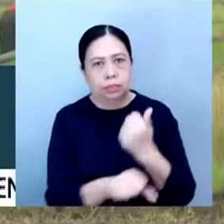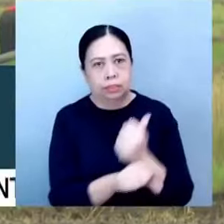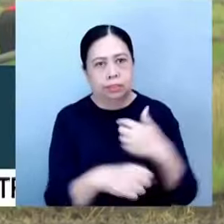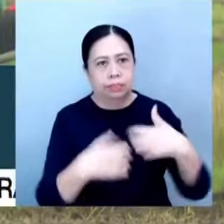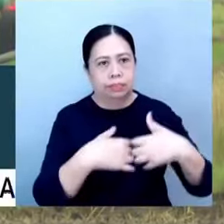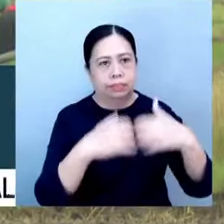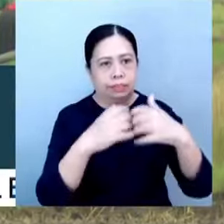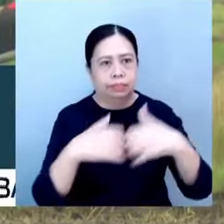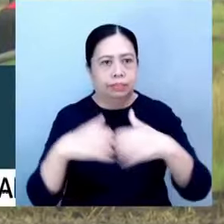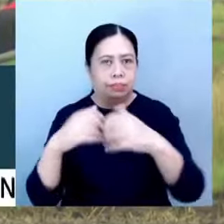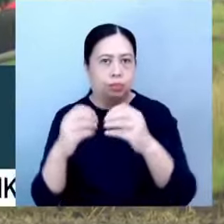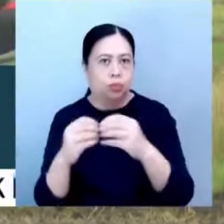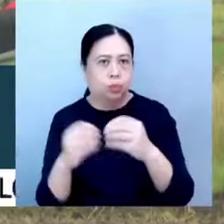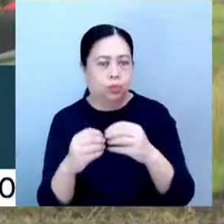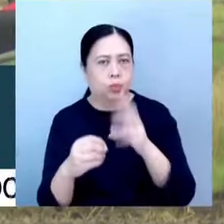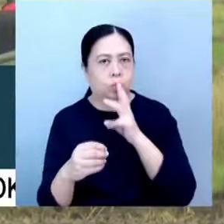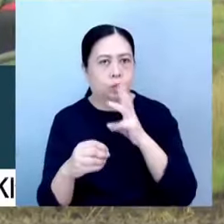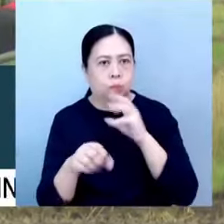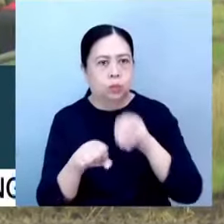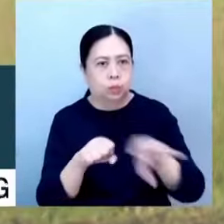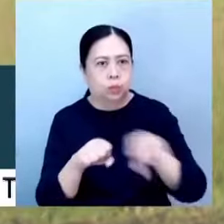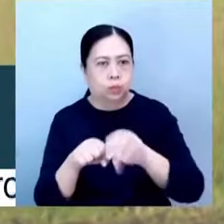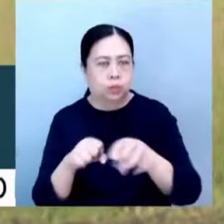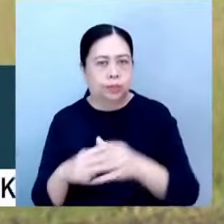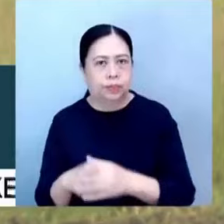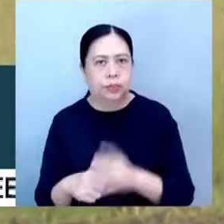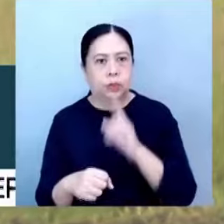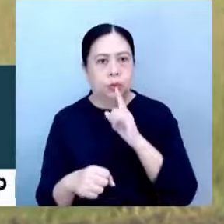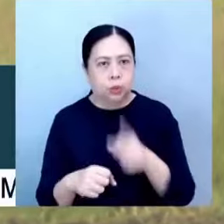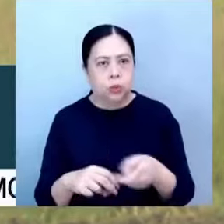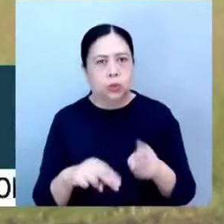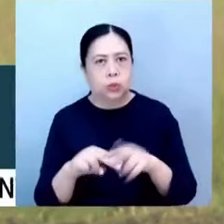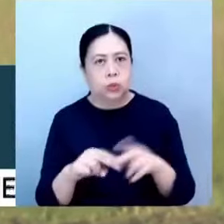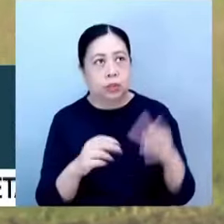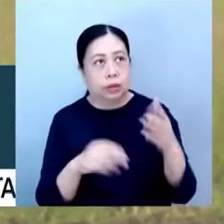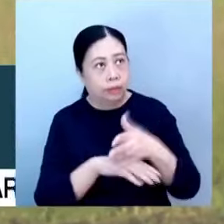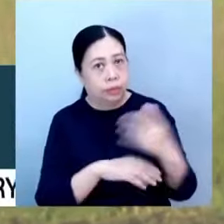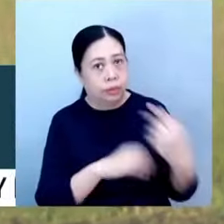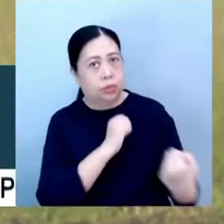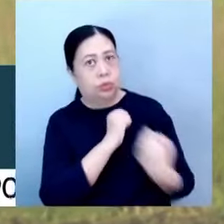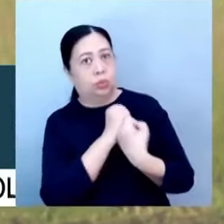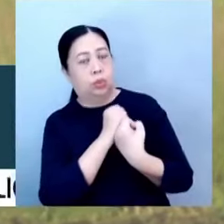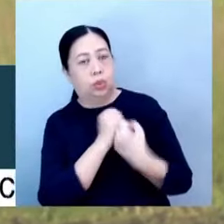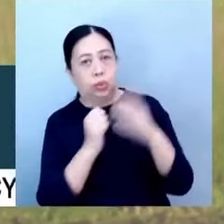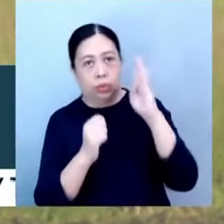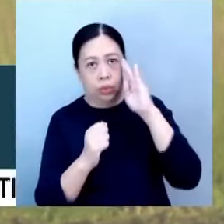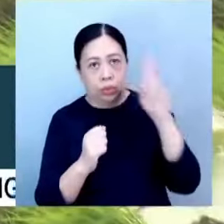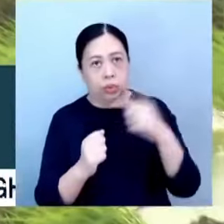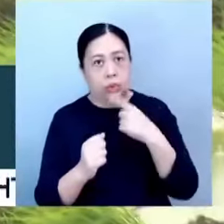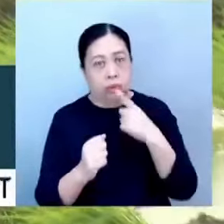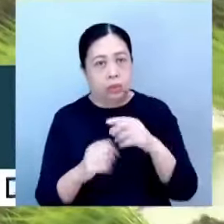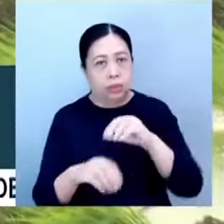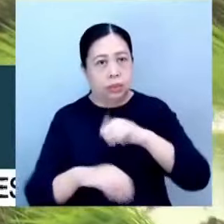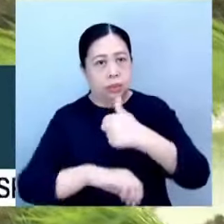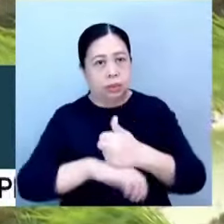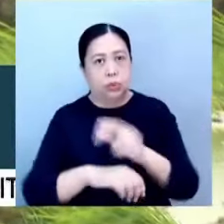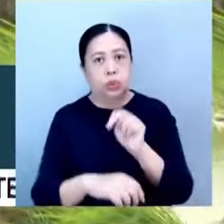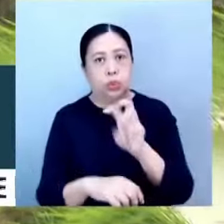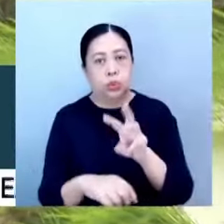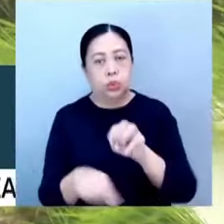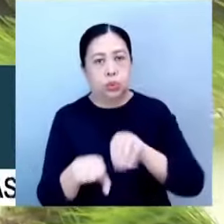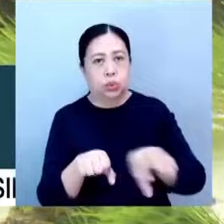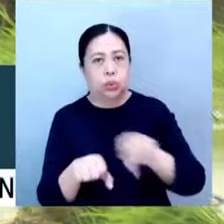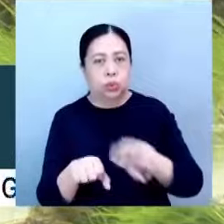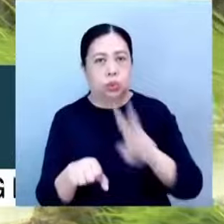Talagang nag-increase po yung ating budget. Seryoso po ang ating Pangulo dito po sa ating pagtataya ng mga bagong irrigation